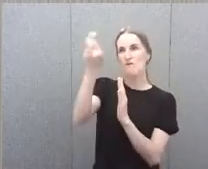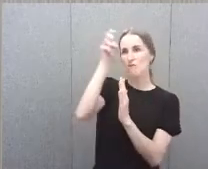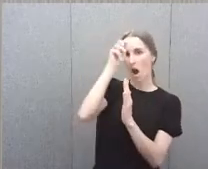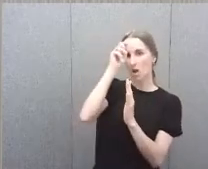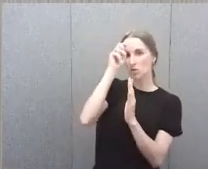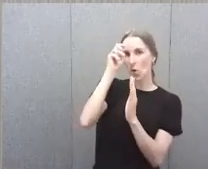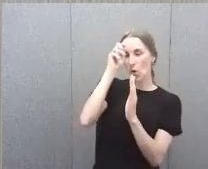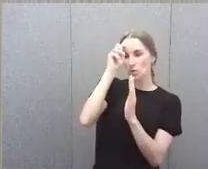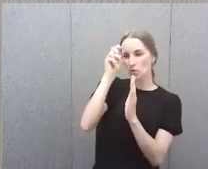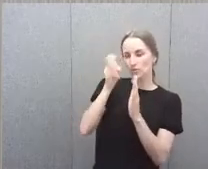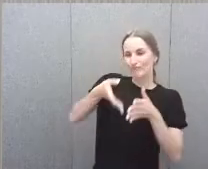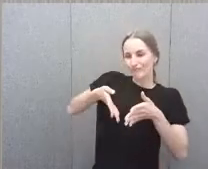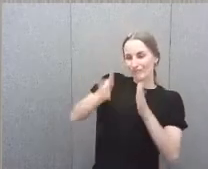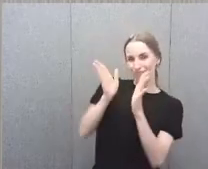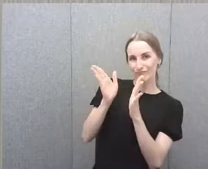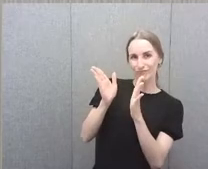Пандемия